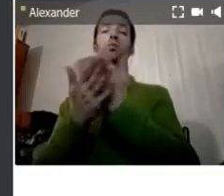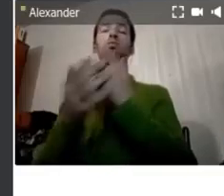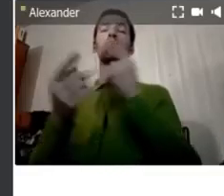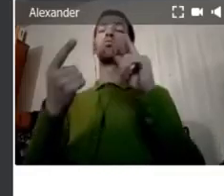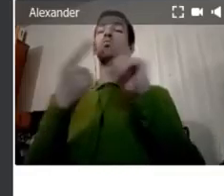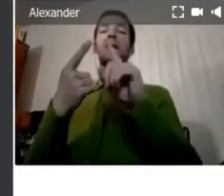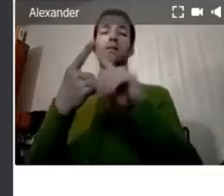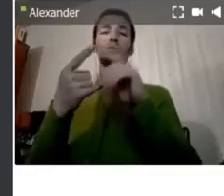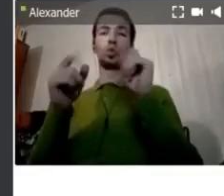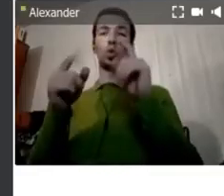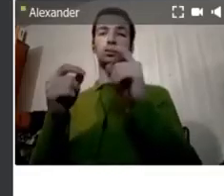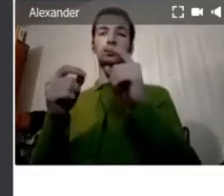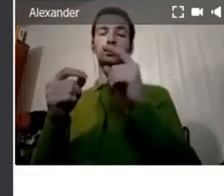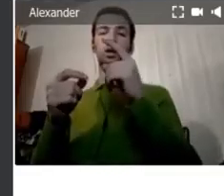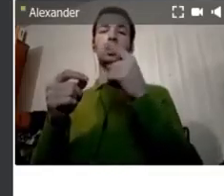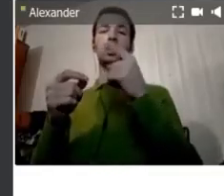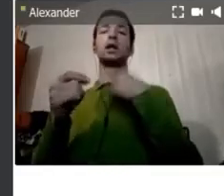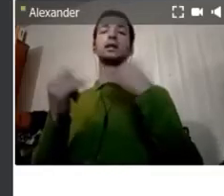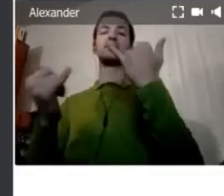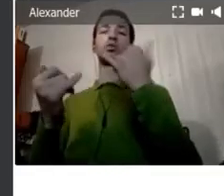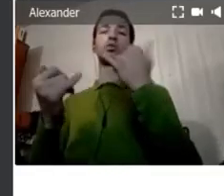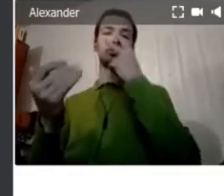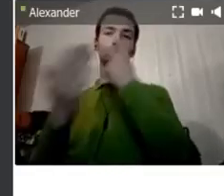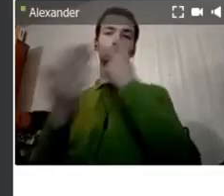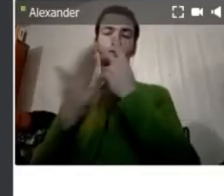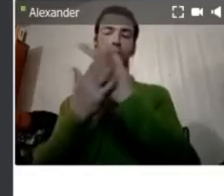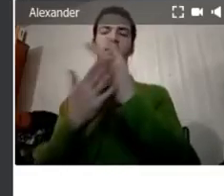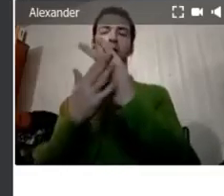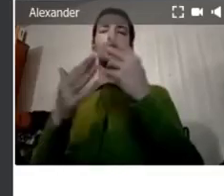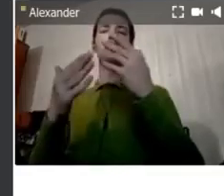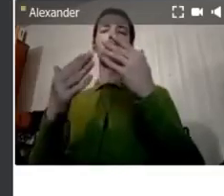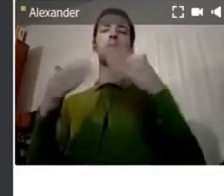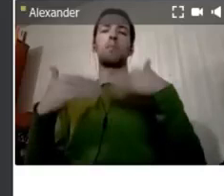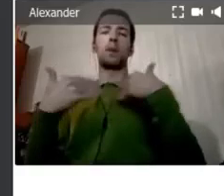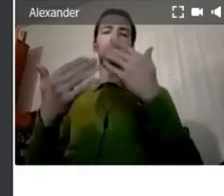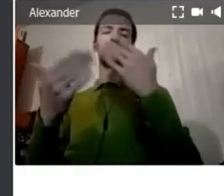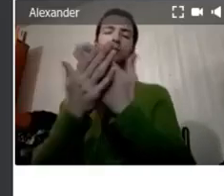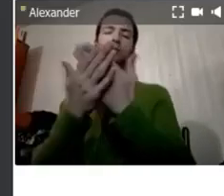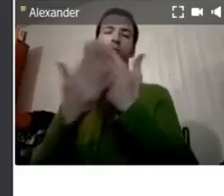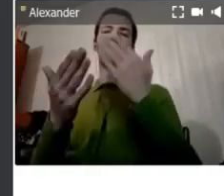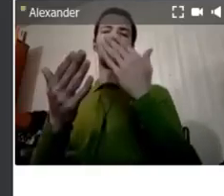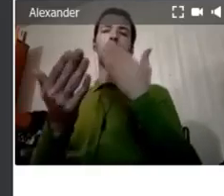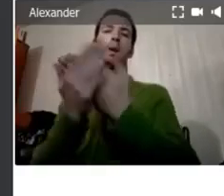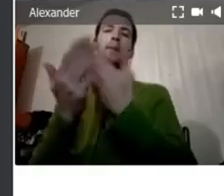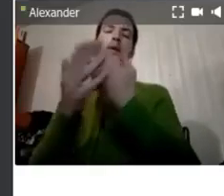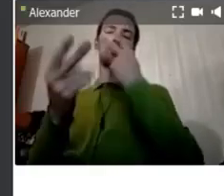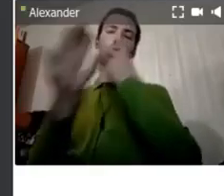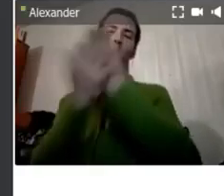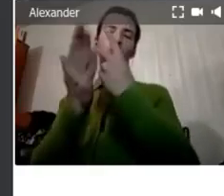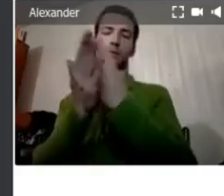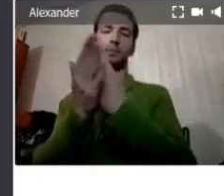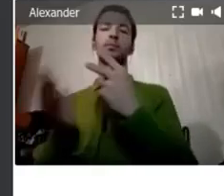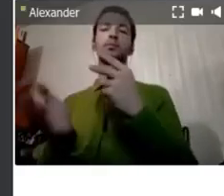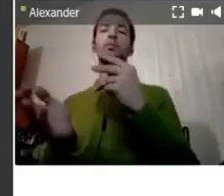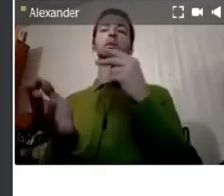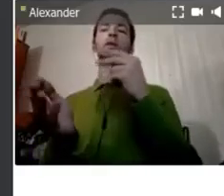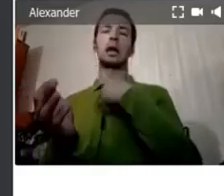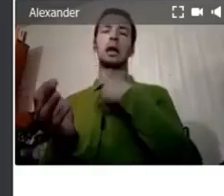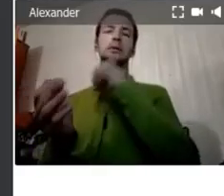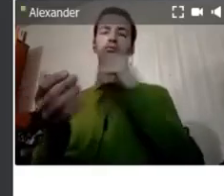4 500 евро. Это нормальная сумма для старта. То есть я всегда ставлю задачи минимум на